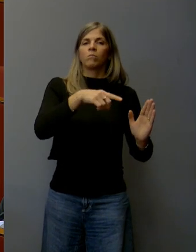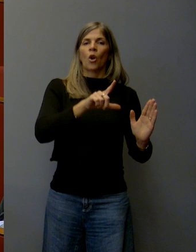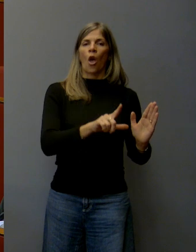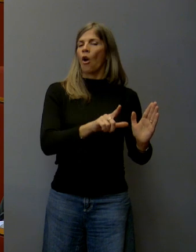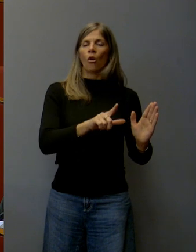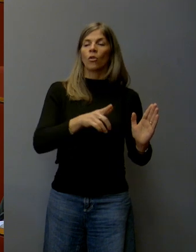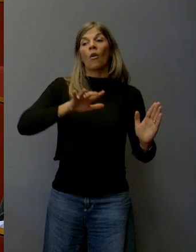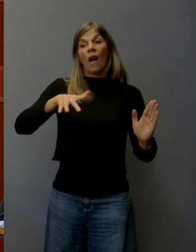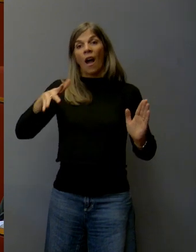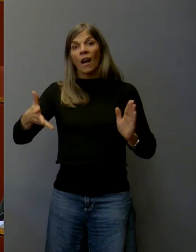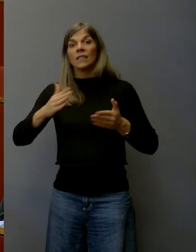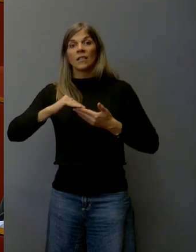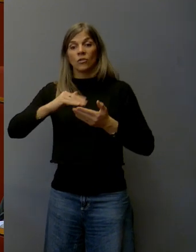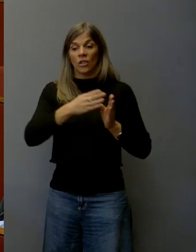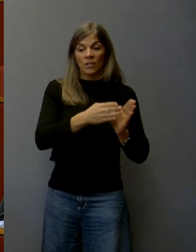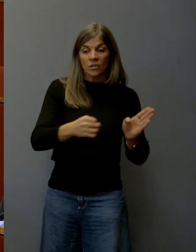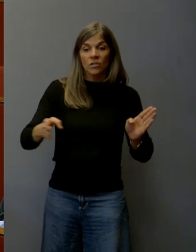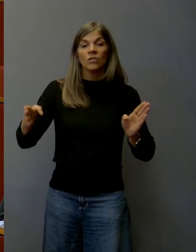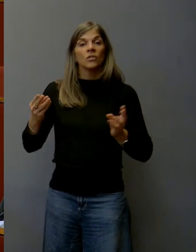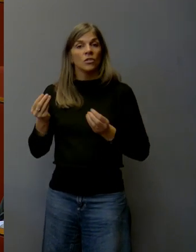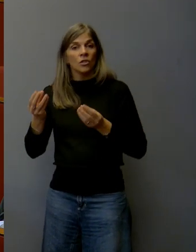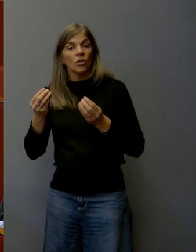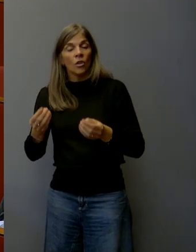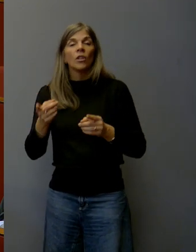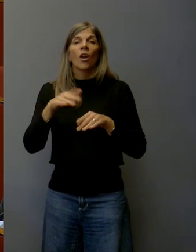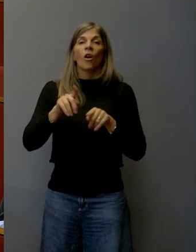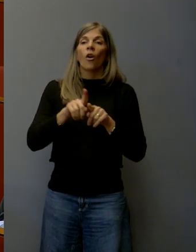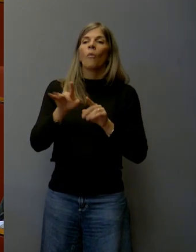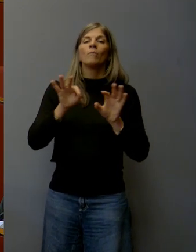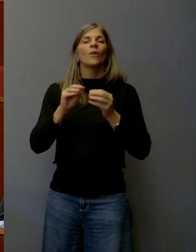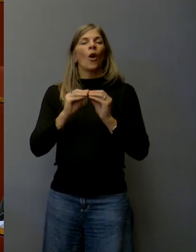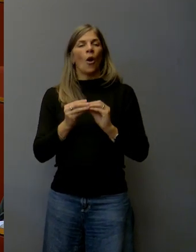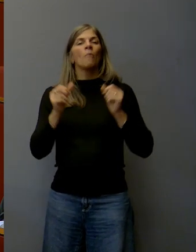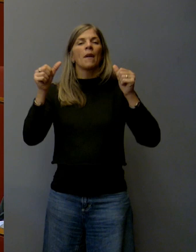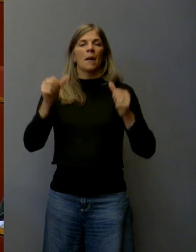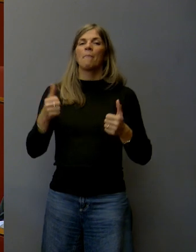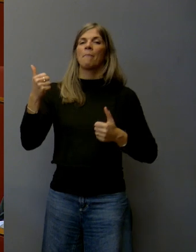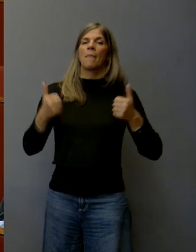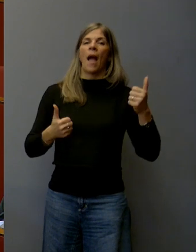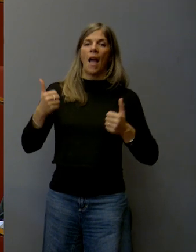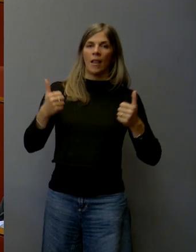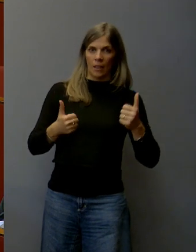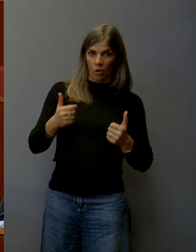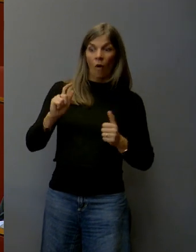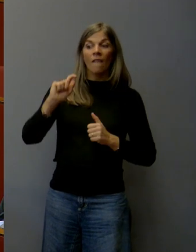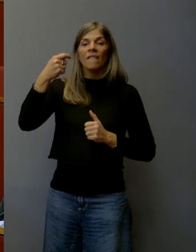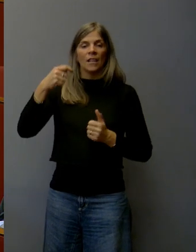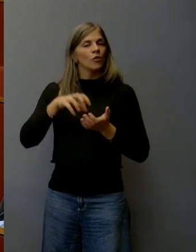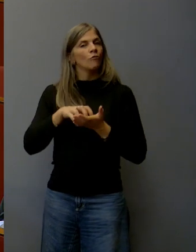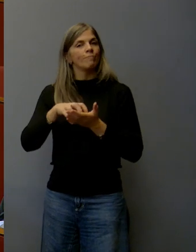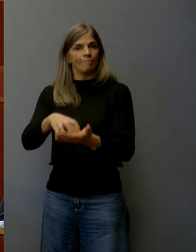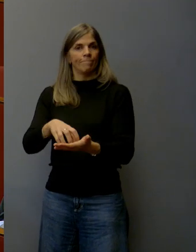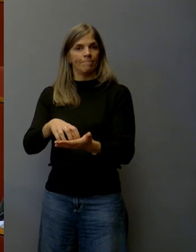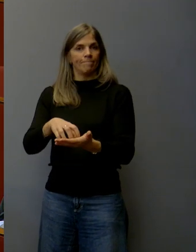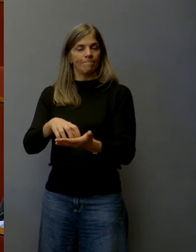attività attraverso il sistema del bando e non attraverso una restrizione solo